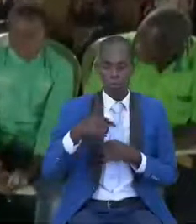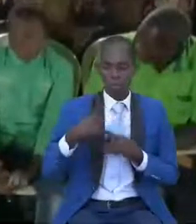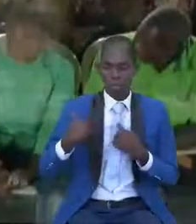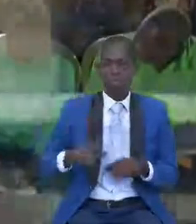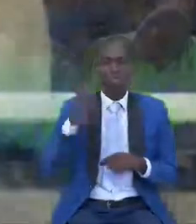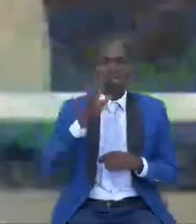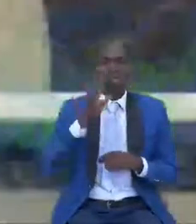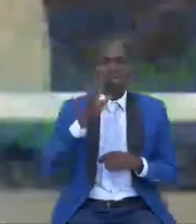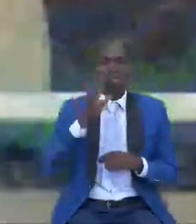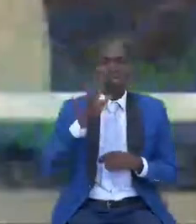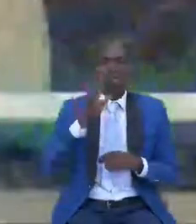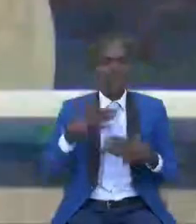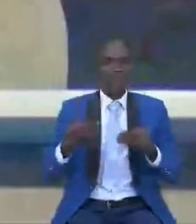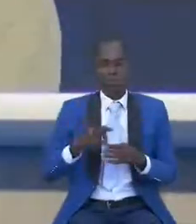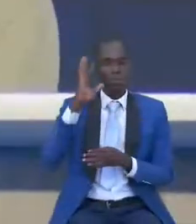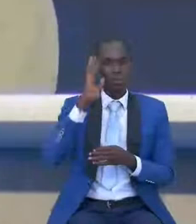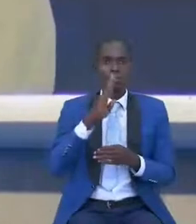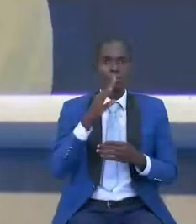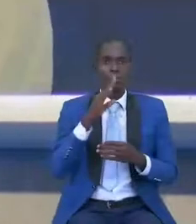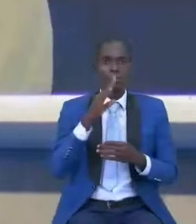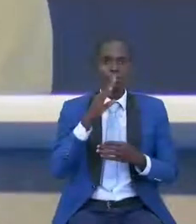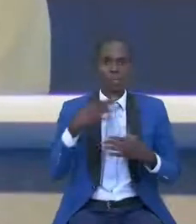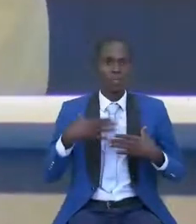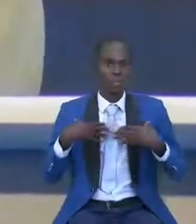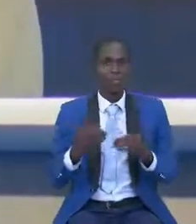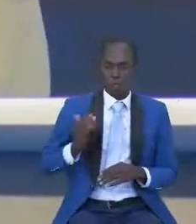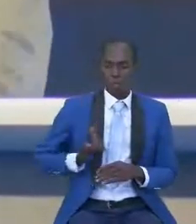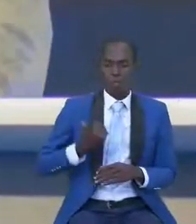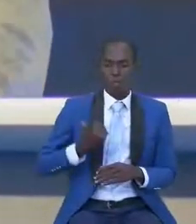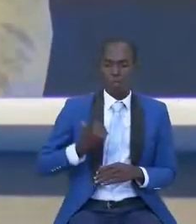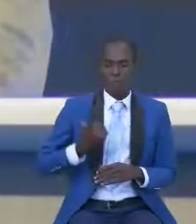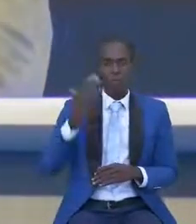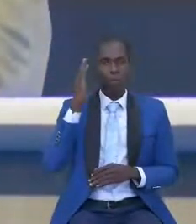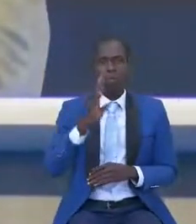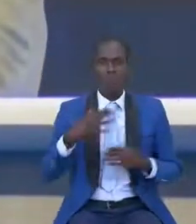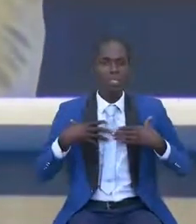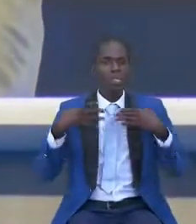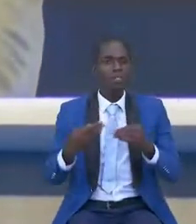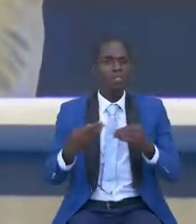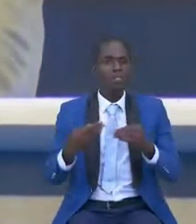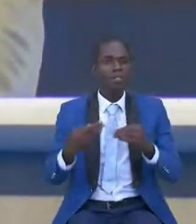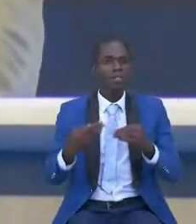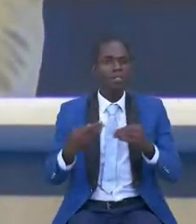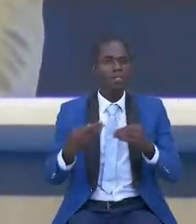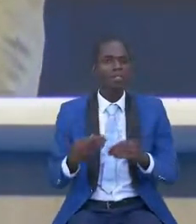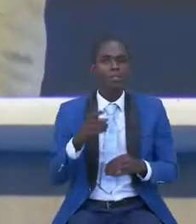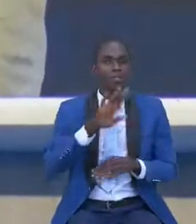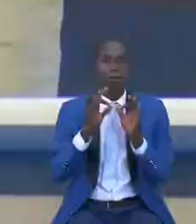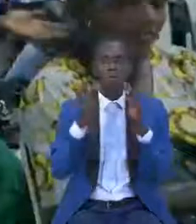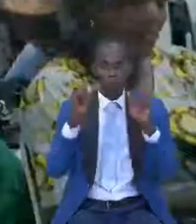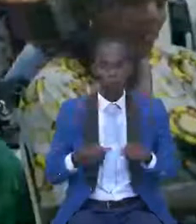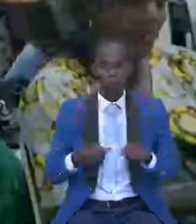Jésus. Ton cœur sera guéri, ton esprit sera guéri, ton âme sera